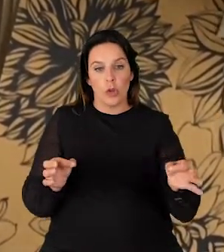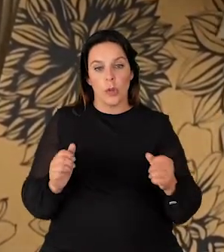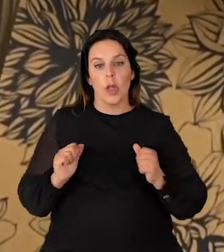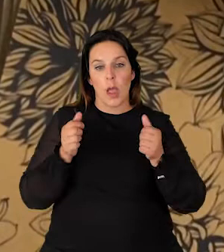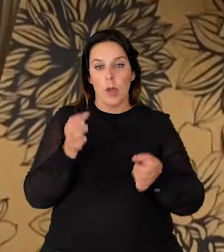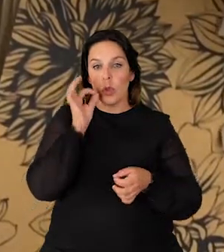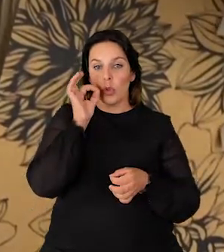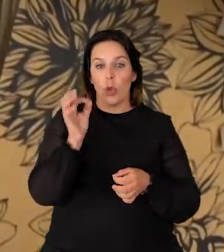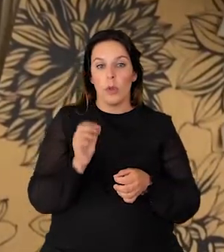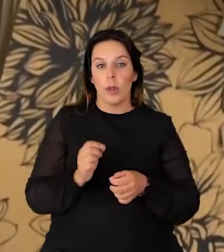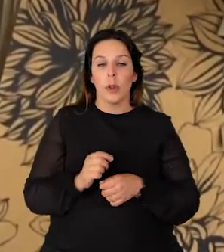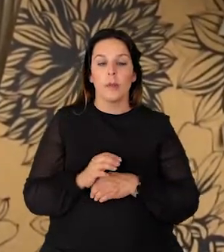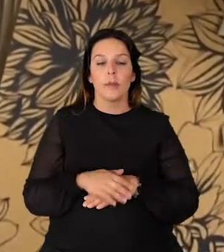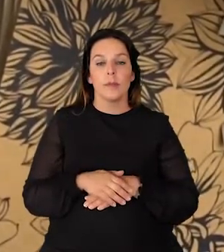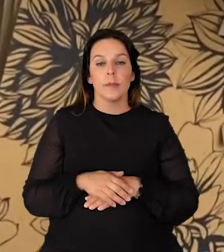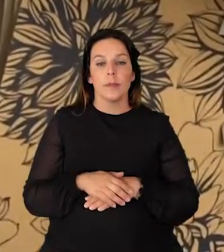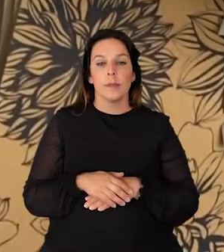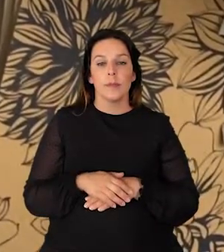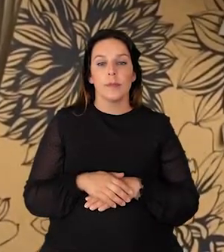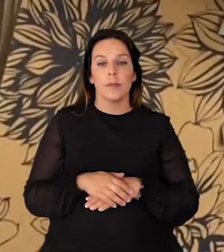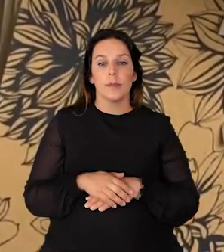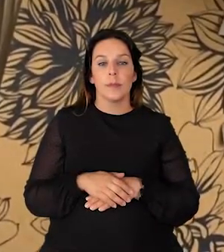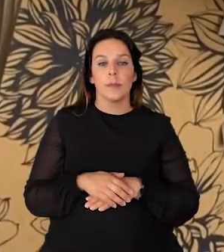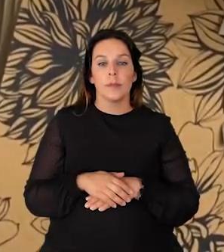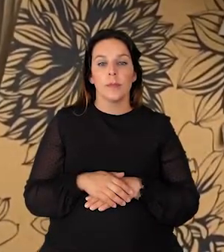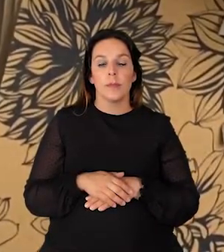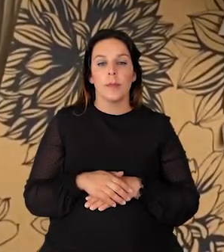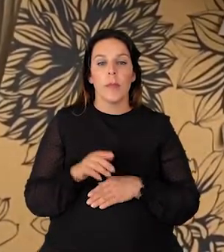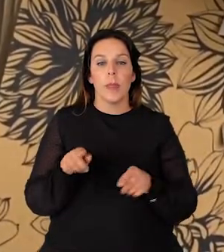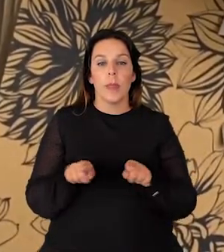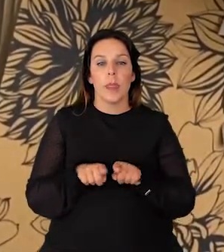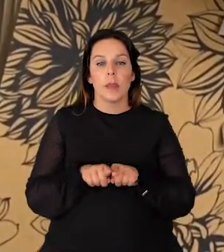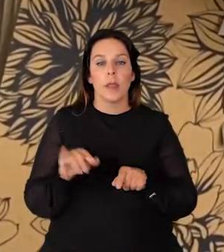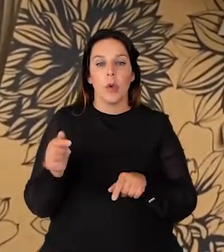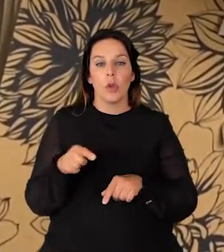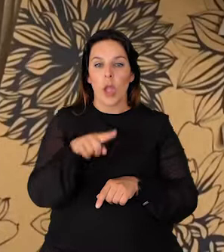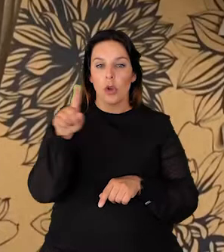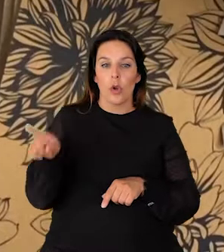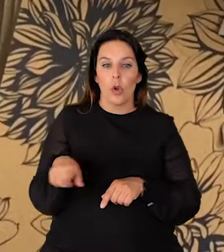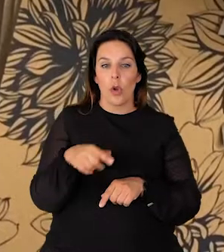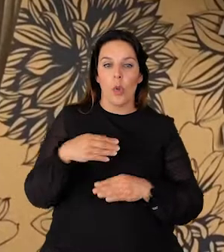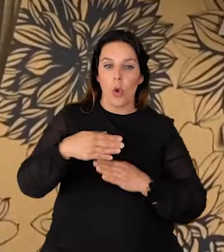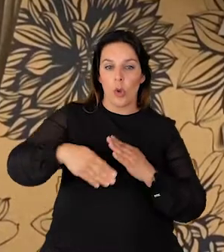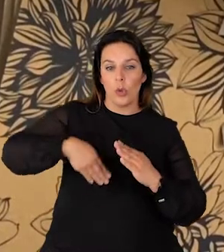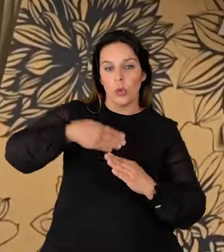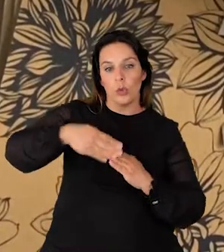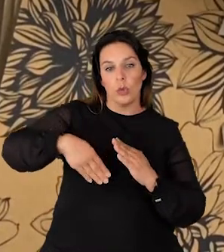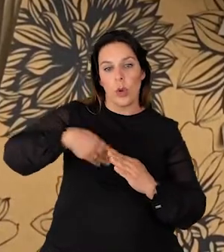żeby pasował do wielkości Twojego okręgu, tego głównego trzonu